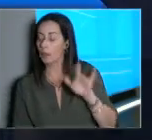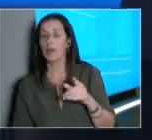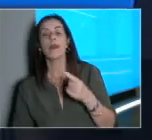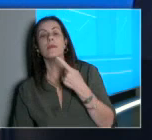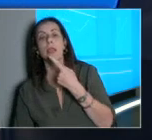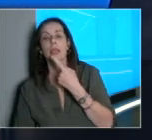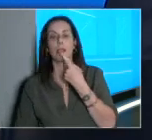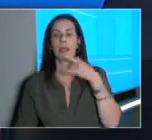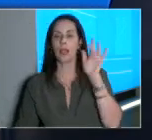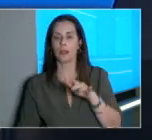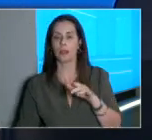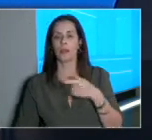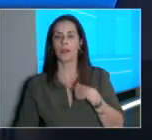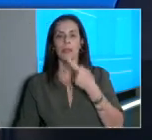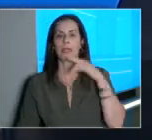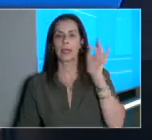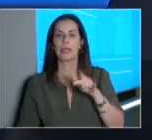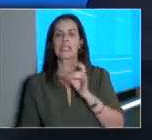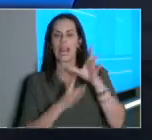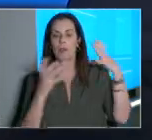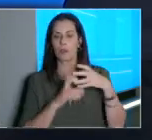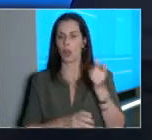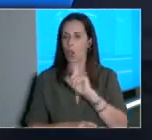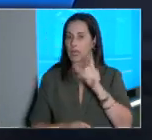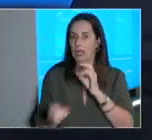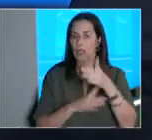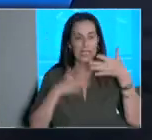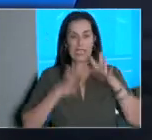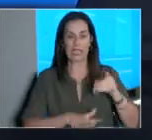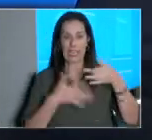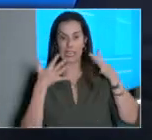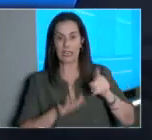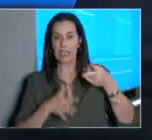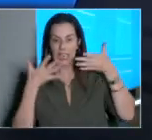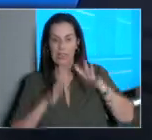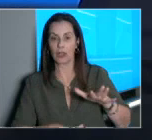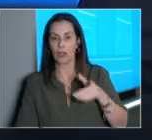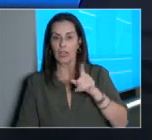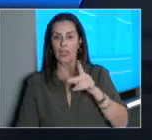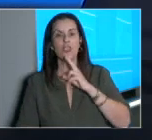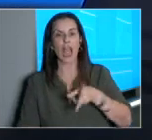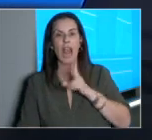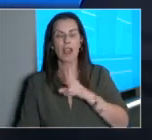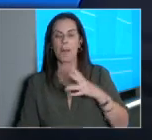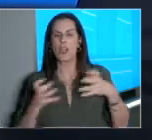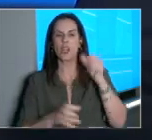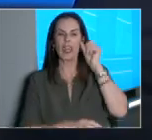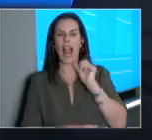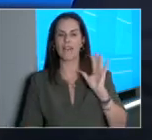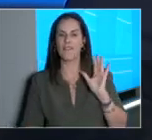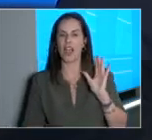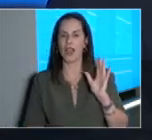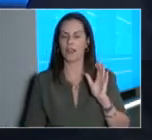תגיד שצריך לסלק אותה. ממש לא צריך לסלק אותה. לא נכון. לא נכון. השתלחה בשבט הלבן. לי יש שעות,